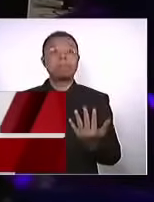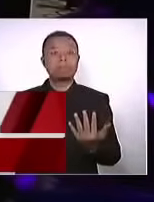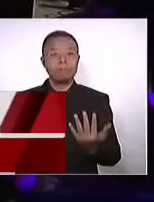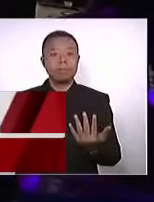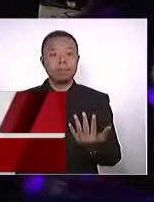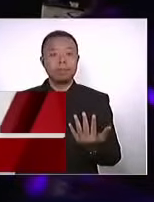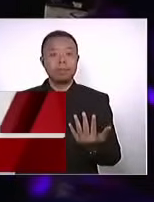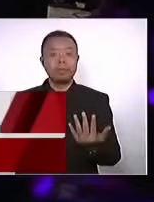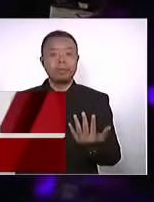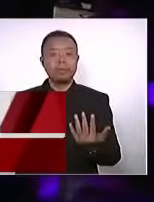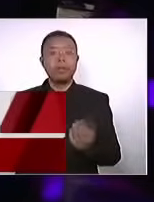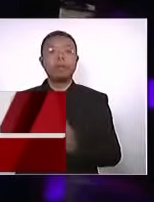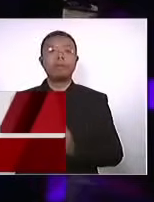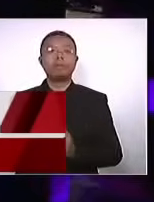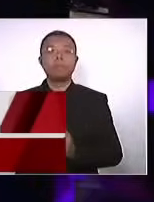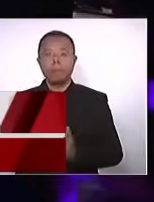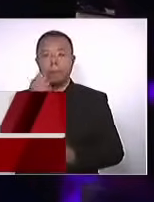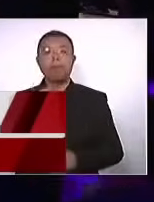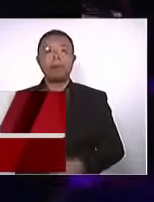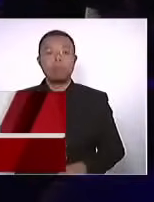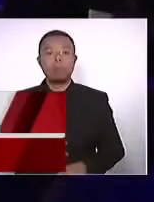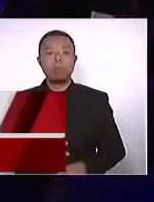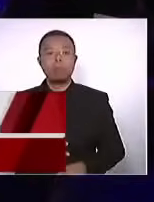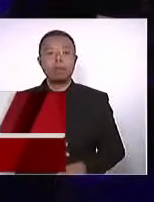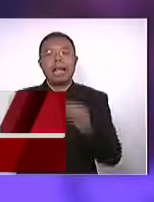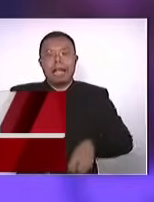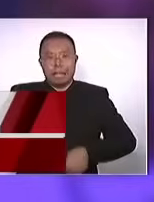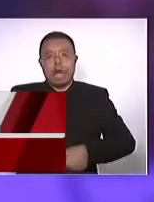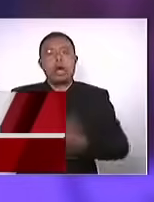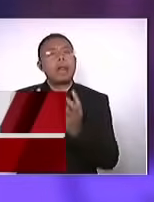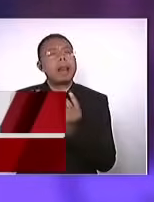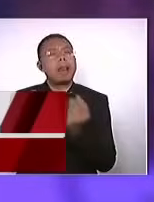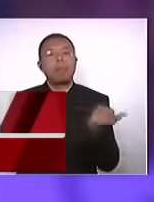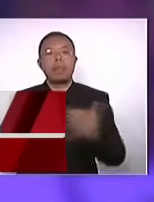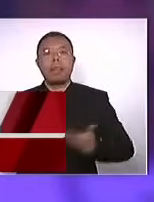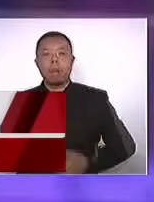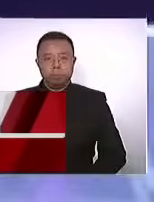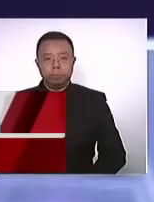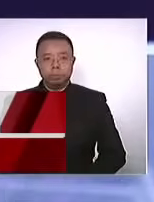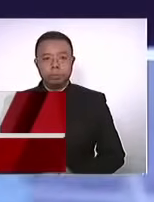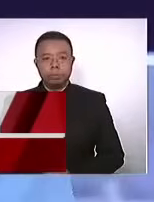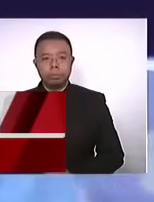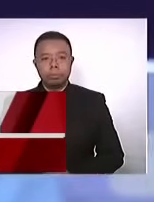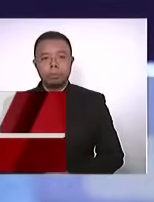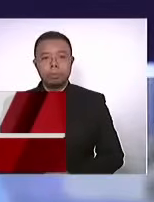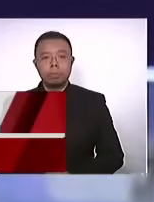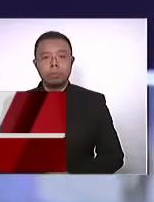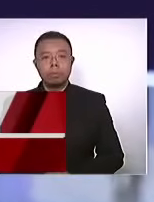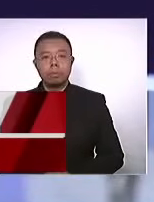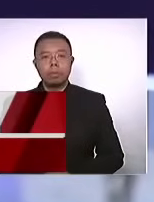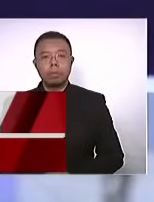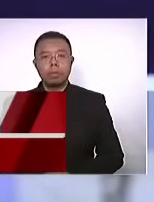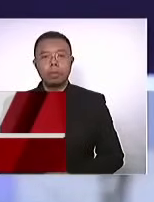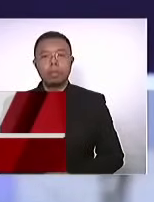Pilpres 2024 akan menampilkan tiga calon wakil presiden yakni Muhaimin Iskandar Gibran rakaabmingraka dan Mahfud